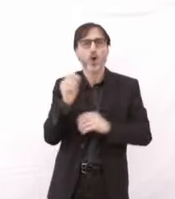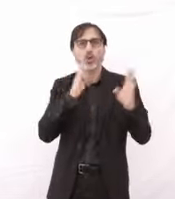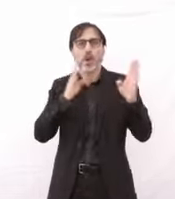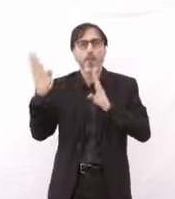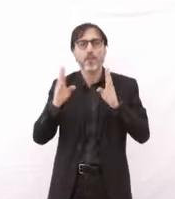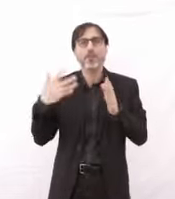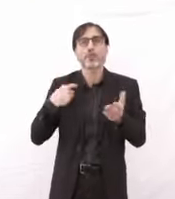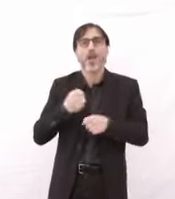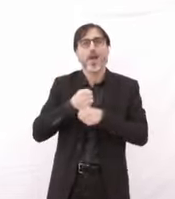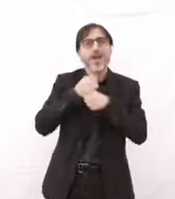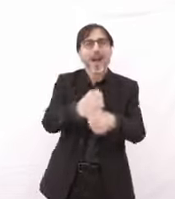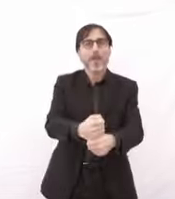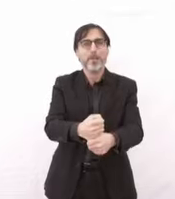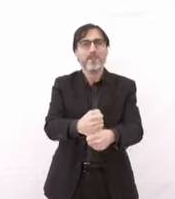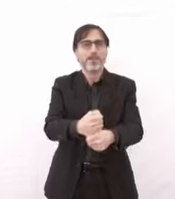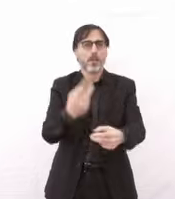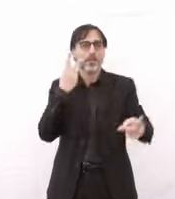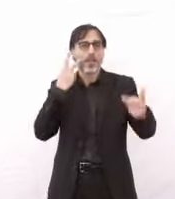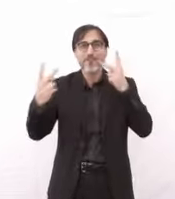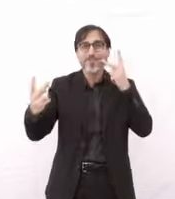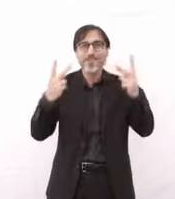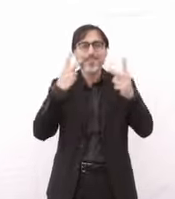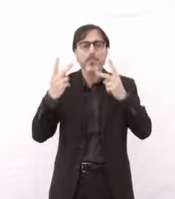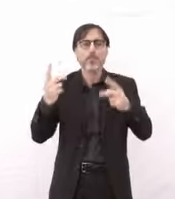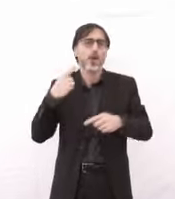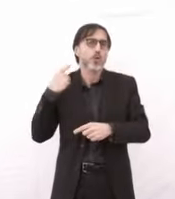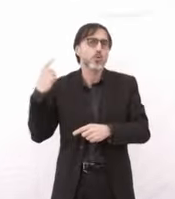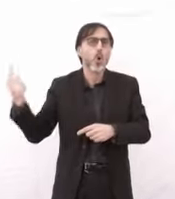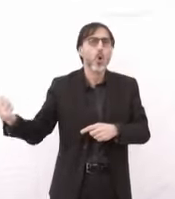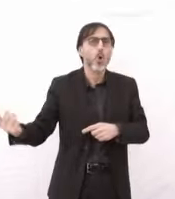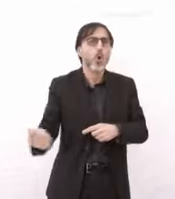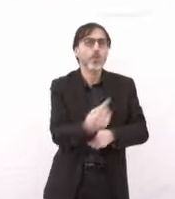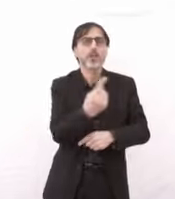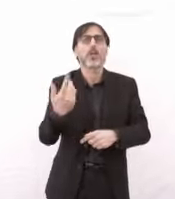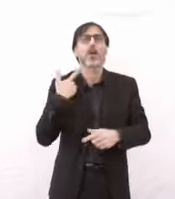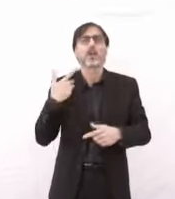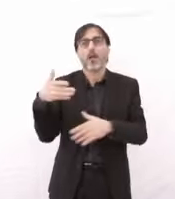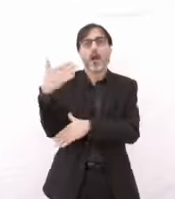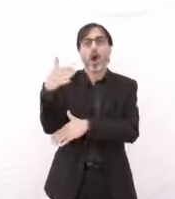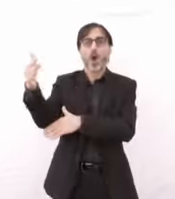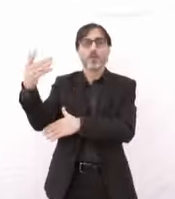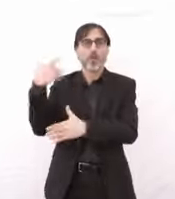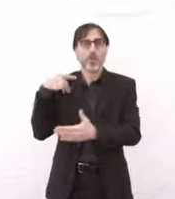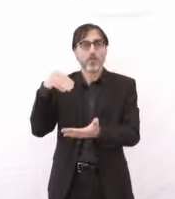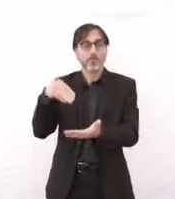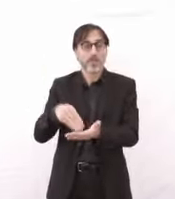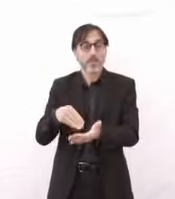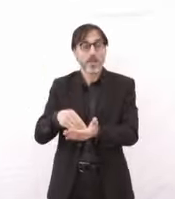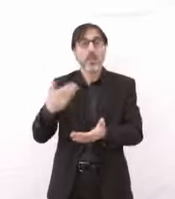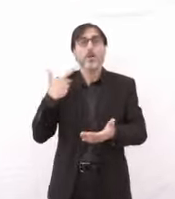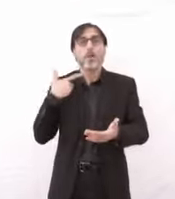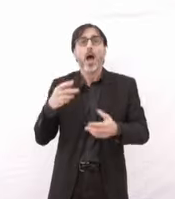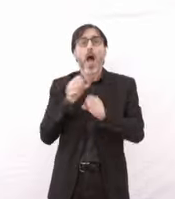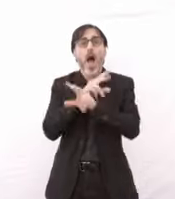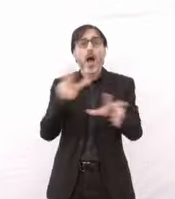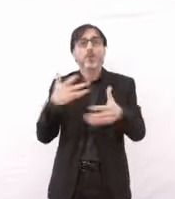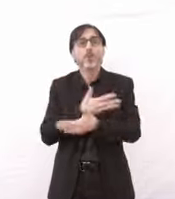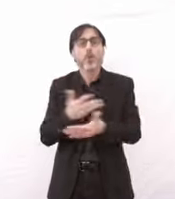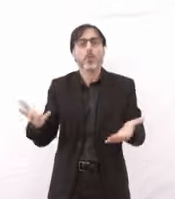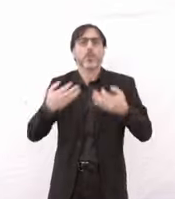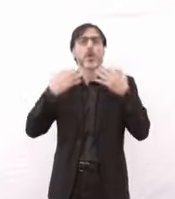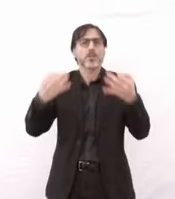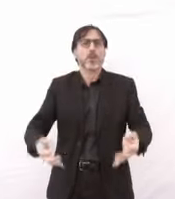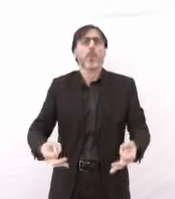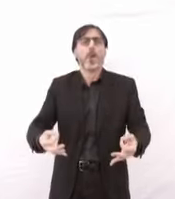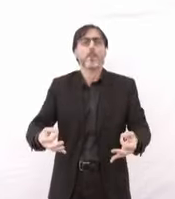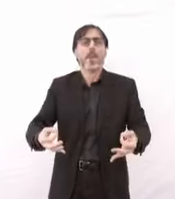una rappresentanza che è visibile agli occhi di tutti attraverso i gonfaloni, ma Avviso Pubblico sicuramente, insomma,